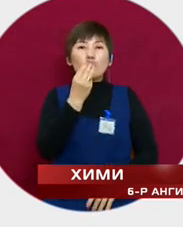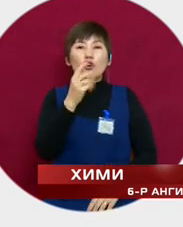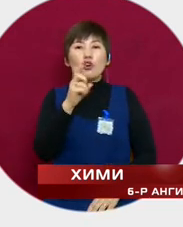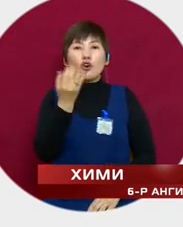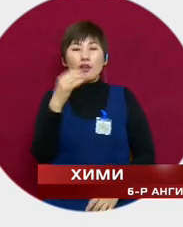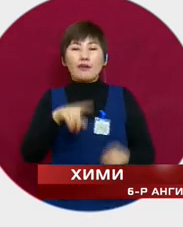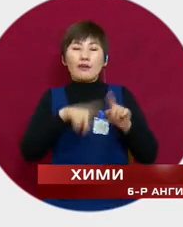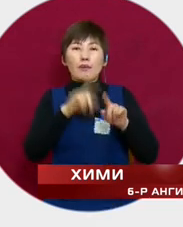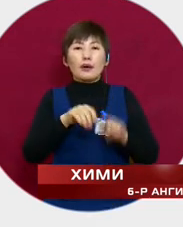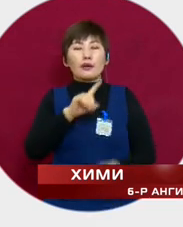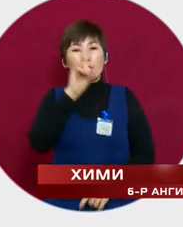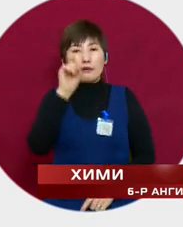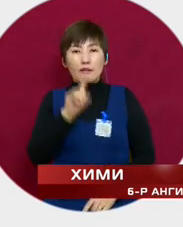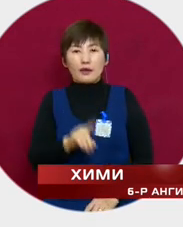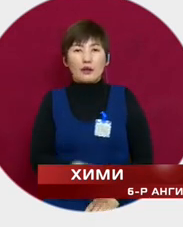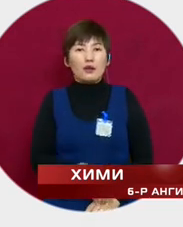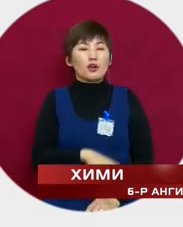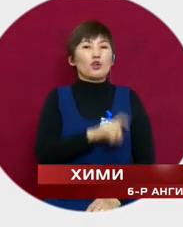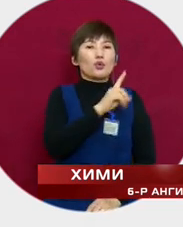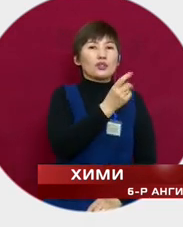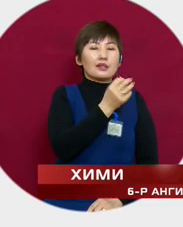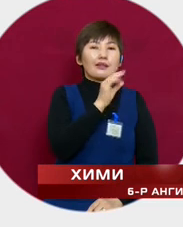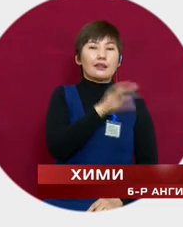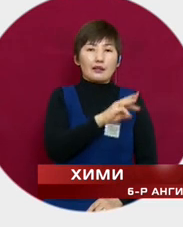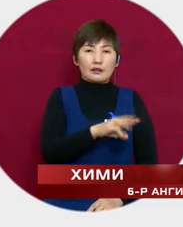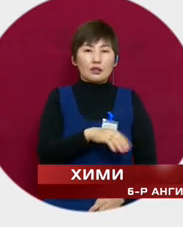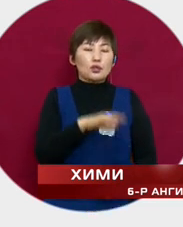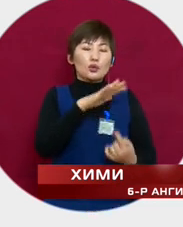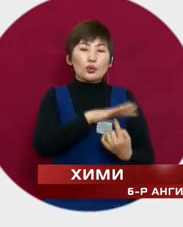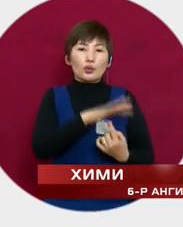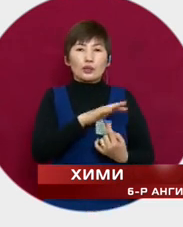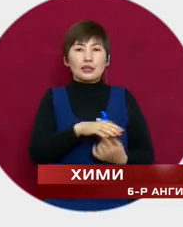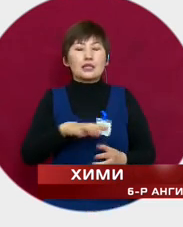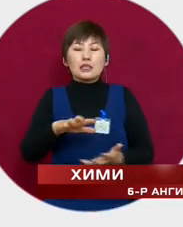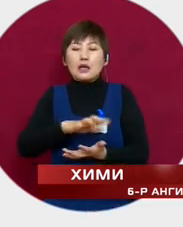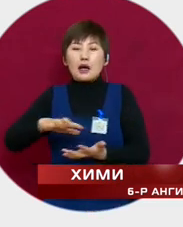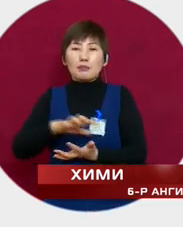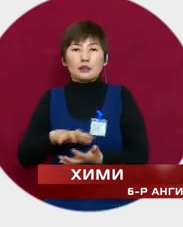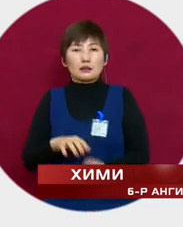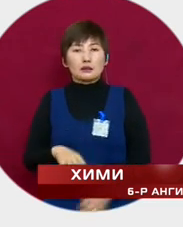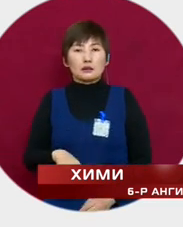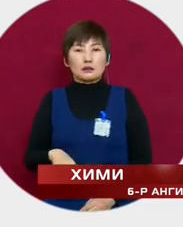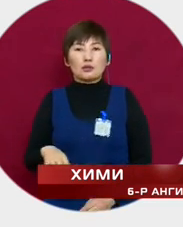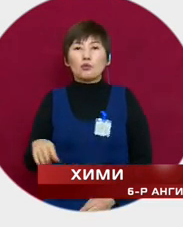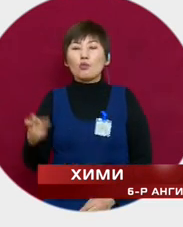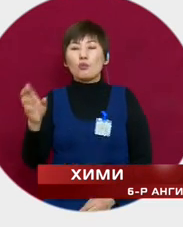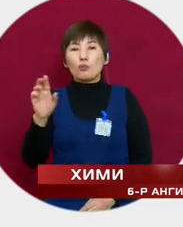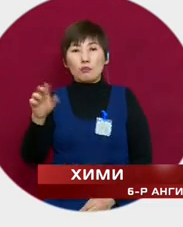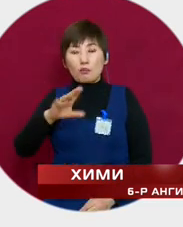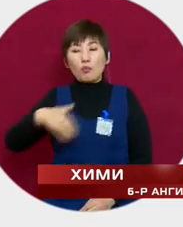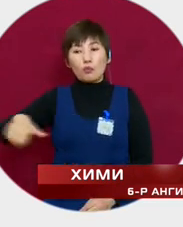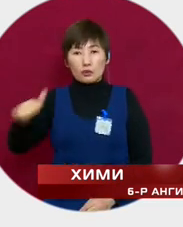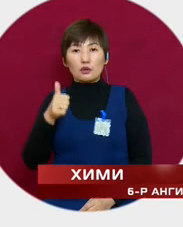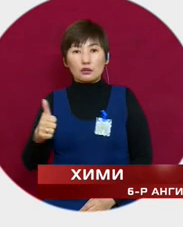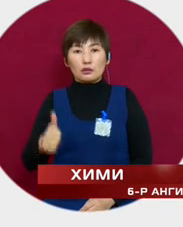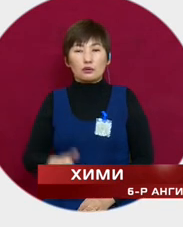вэ? Ад нь хүчлэг, бэд нь суурлаг, сэд нь сармаг, дэд нь бүгд зөв.